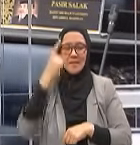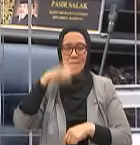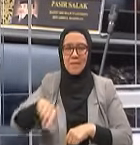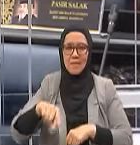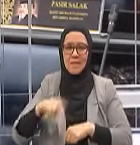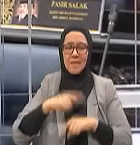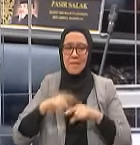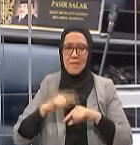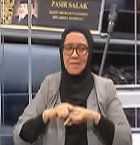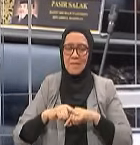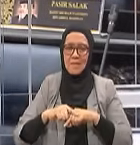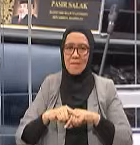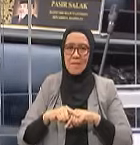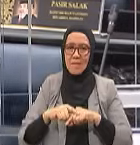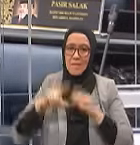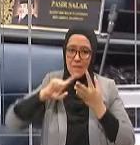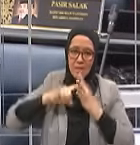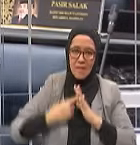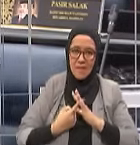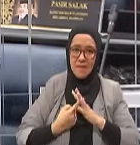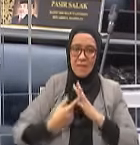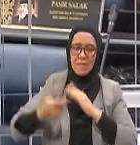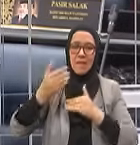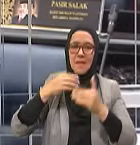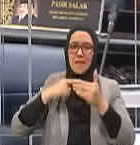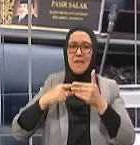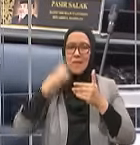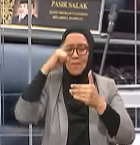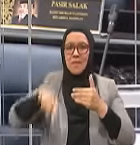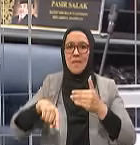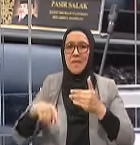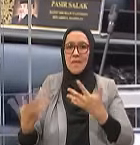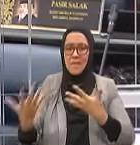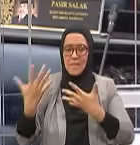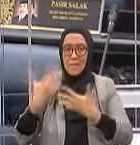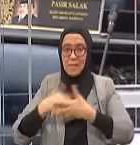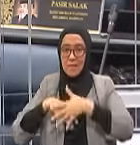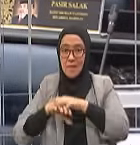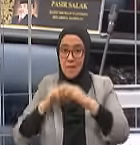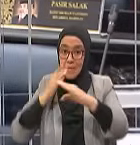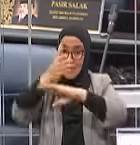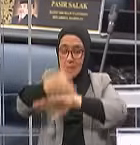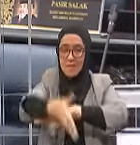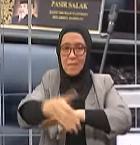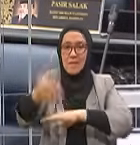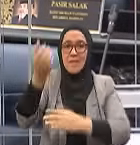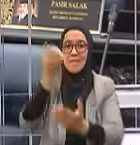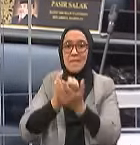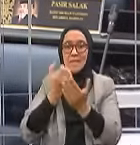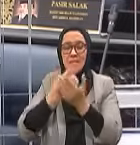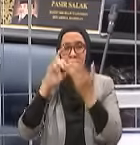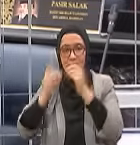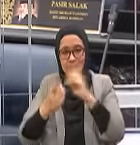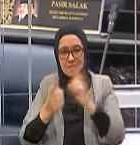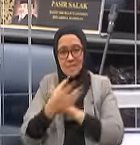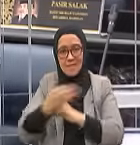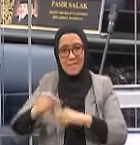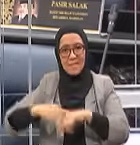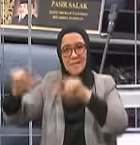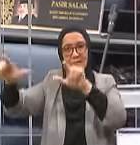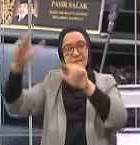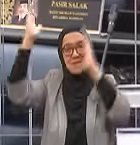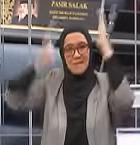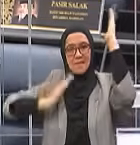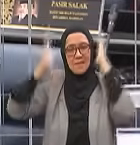inklusi Witir merentas ekonomi digital seterusnya meletakkan Malaysia sebagai pengelola pasaran serantau bagi produk